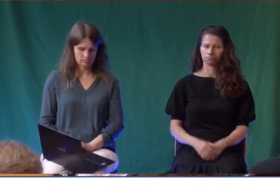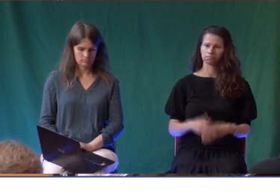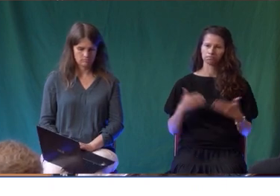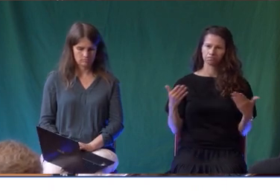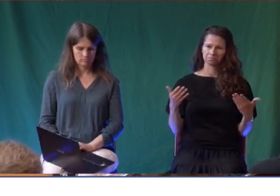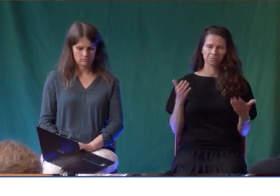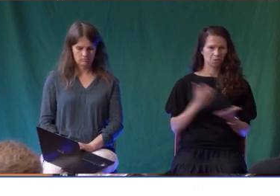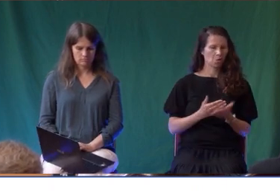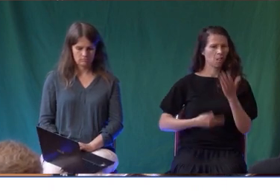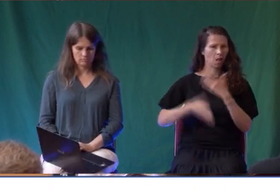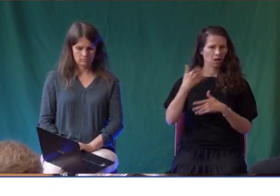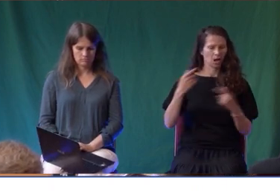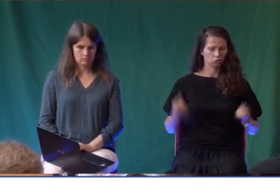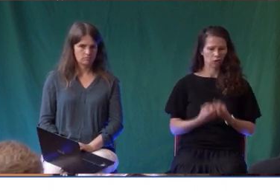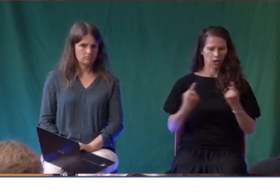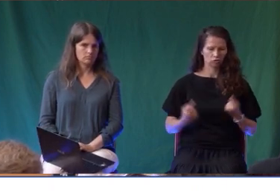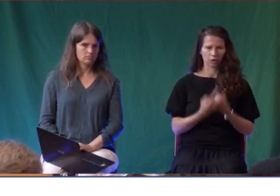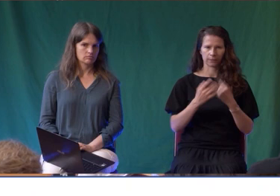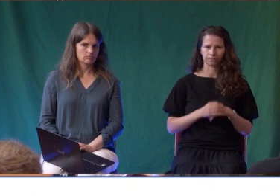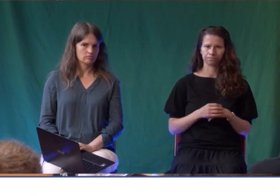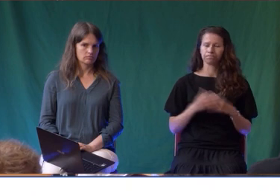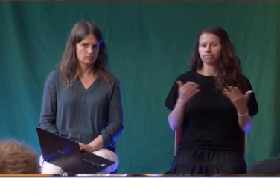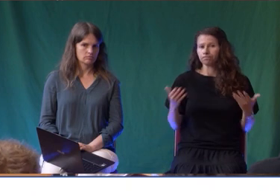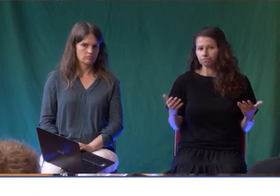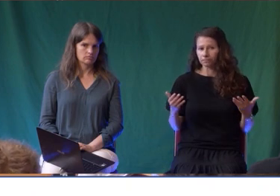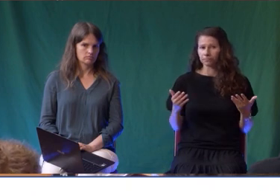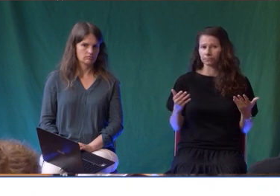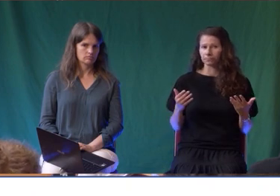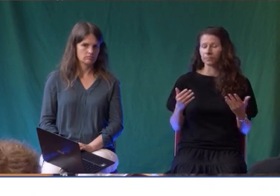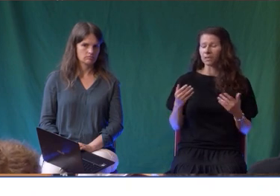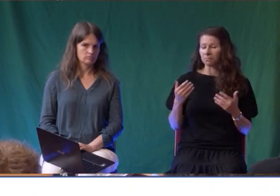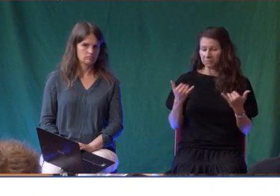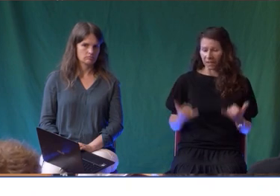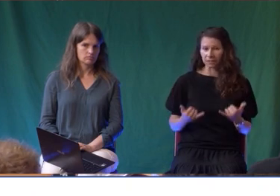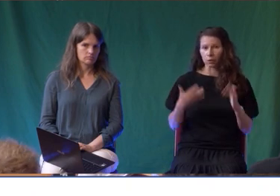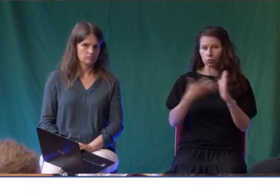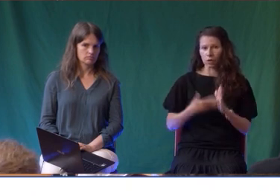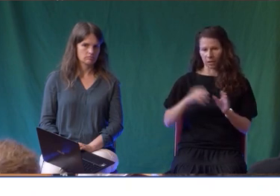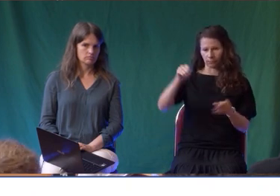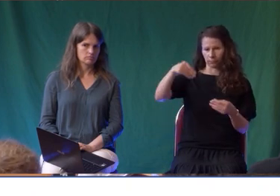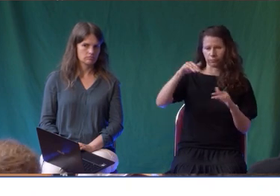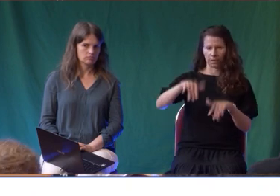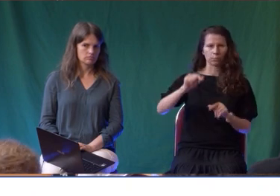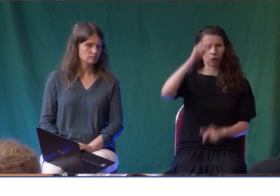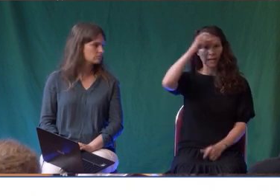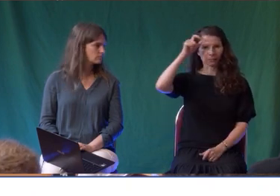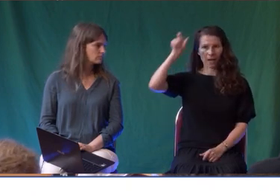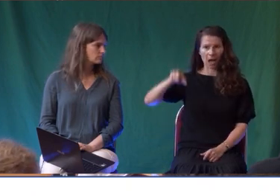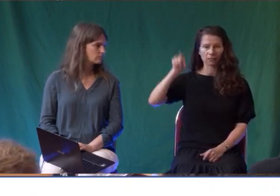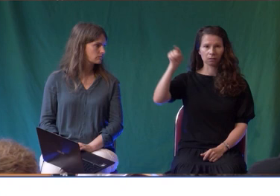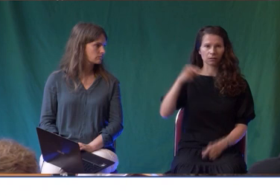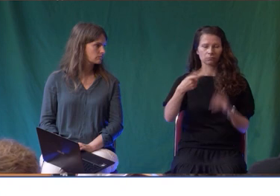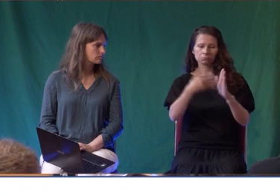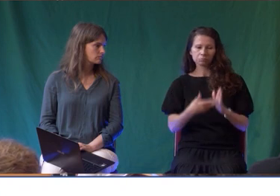geht schon lange und jetzt gibt es einen Gutachten ein Experte hat geschrieben wer sollte das Kind